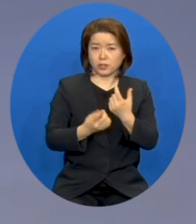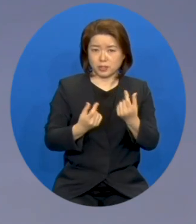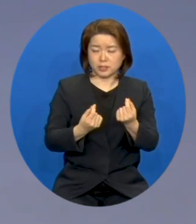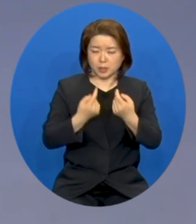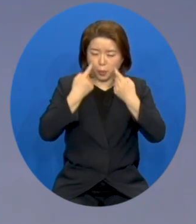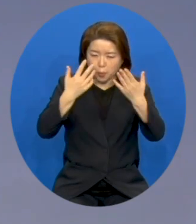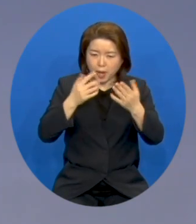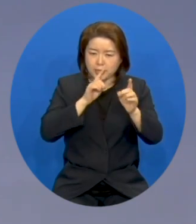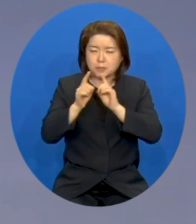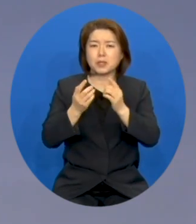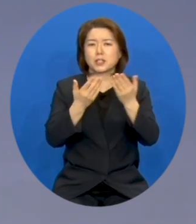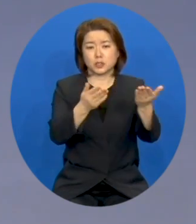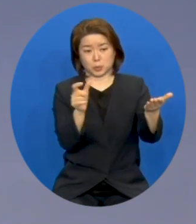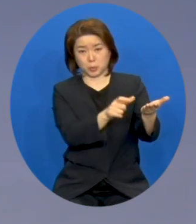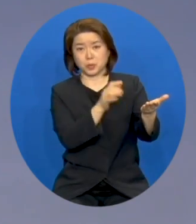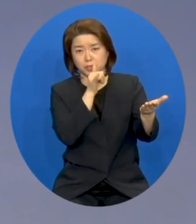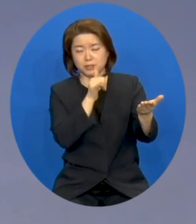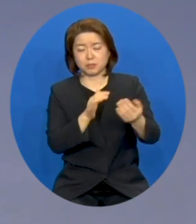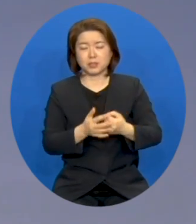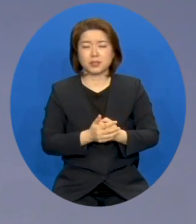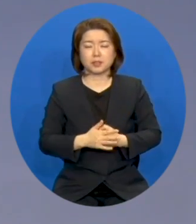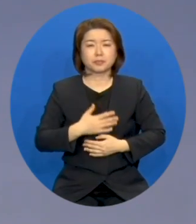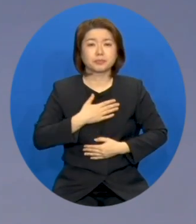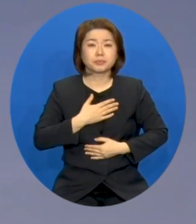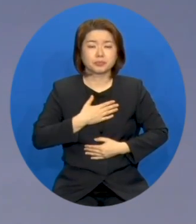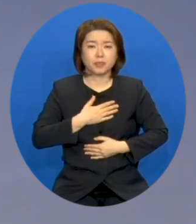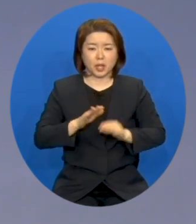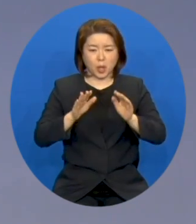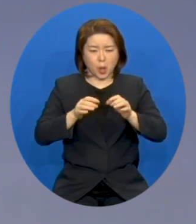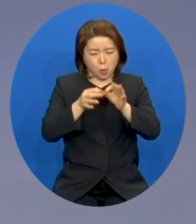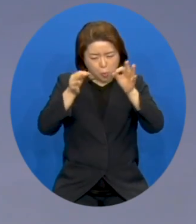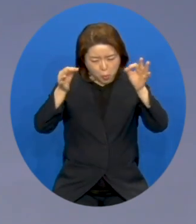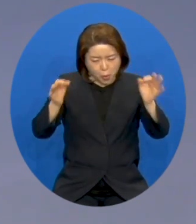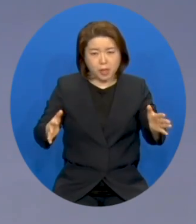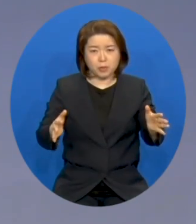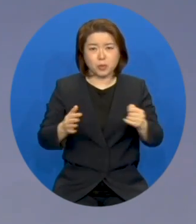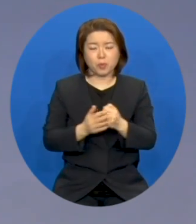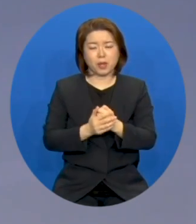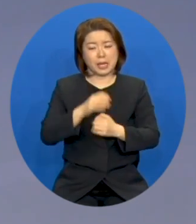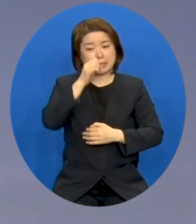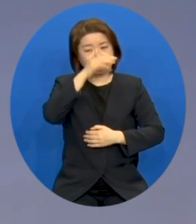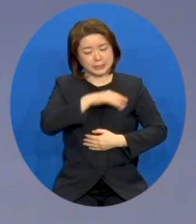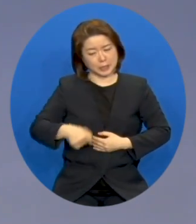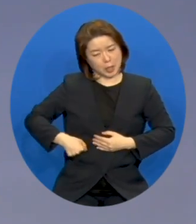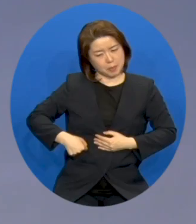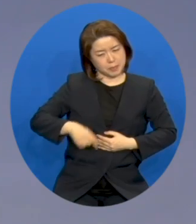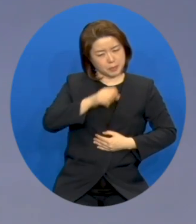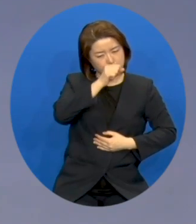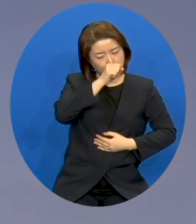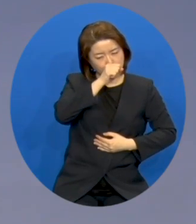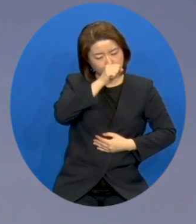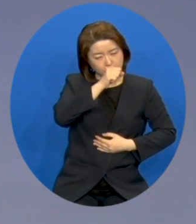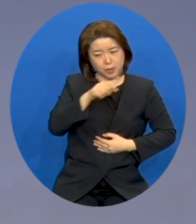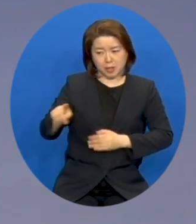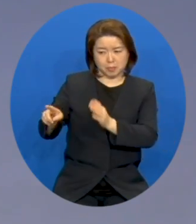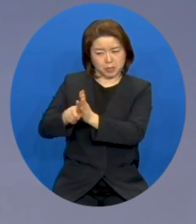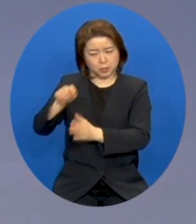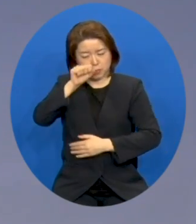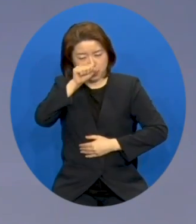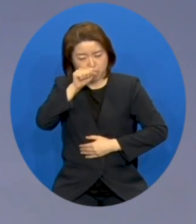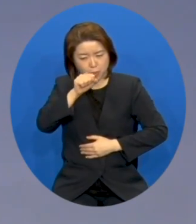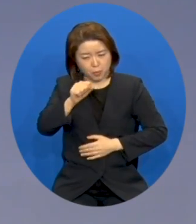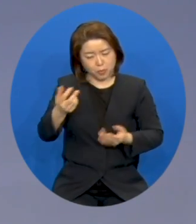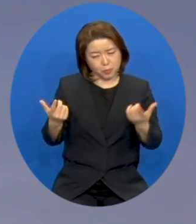정확하게 말해주고 있기 때문에 그렇습니다. 저는 오랫동안 그저 착한 것이 믿음 좋은 것이라는 착각을